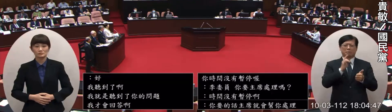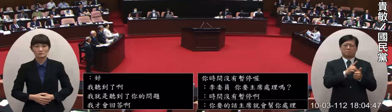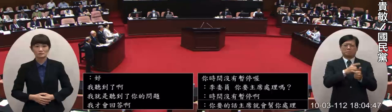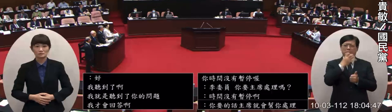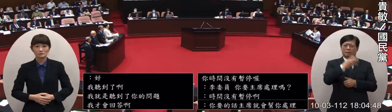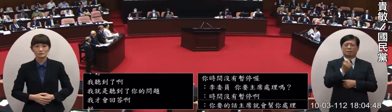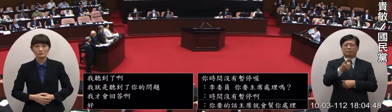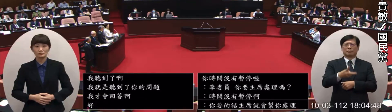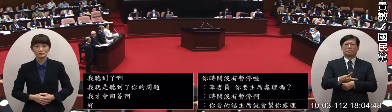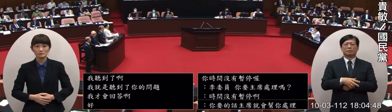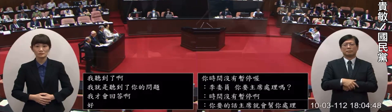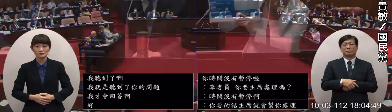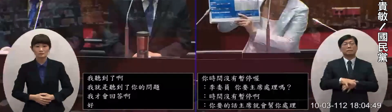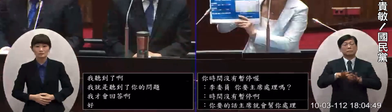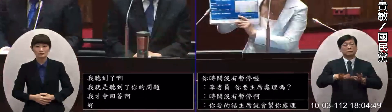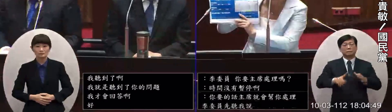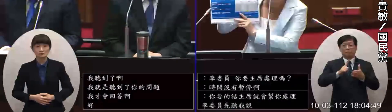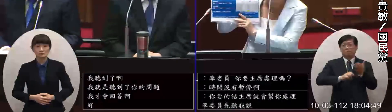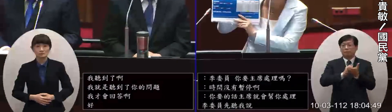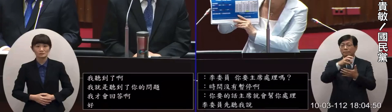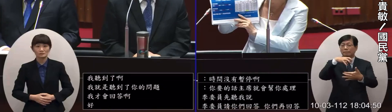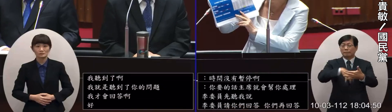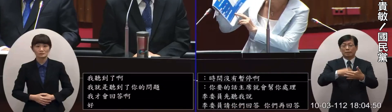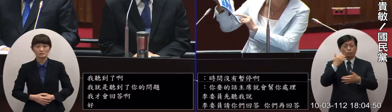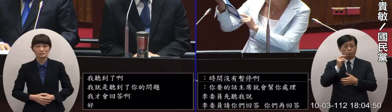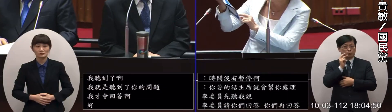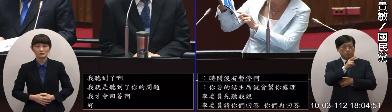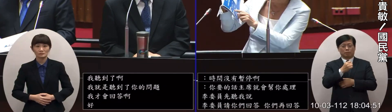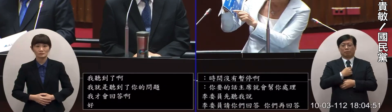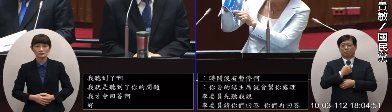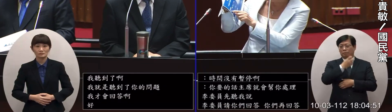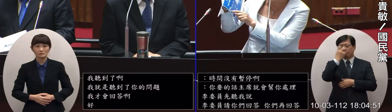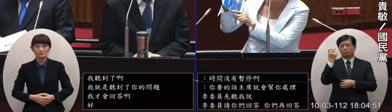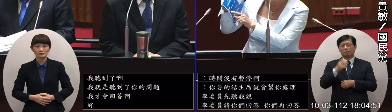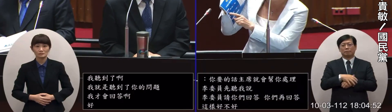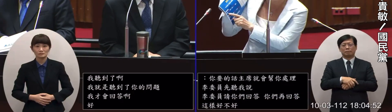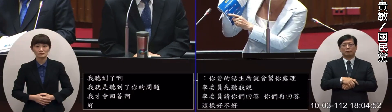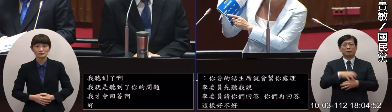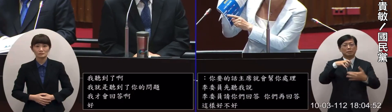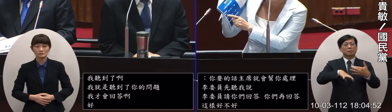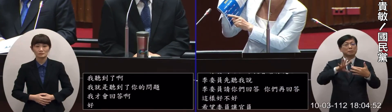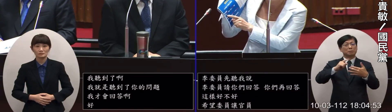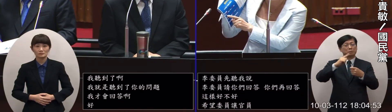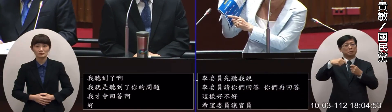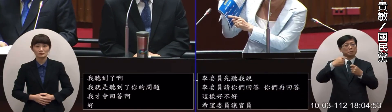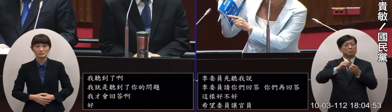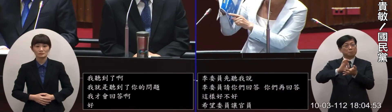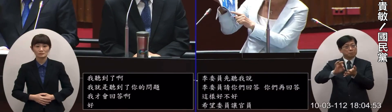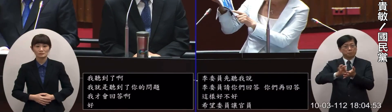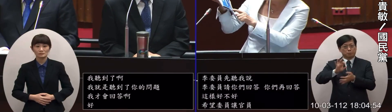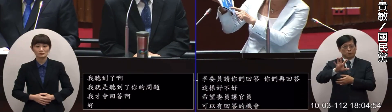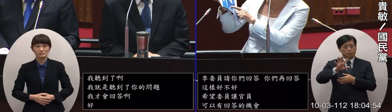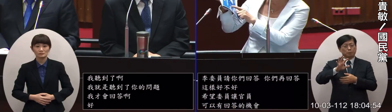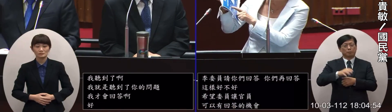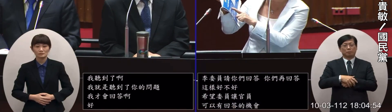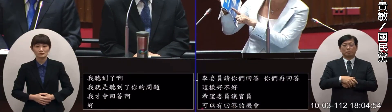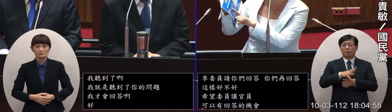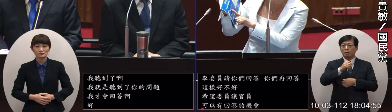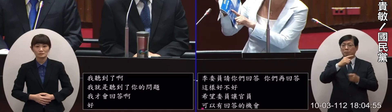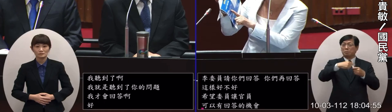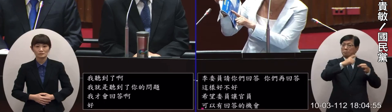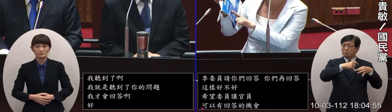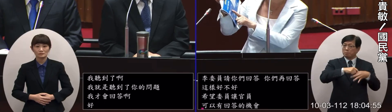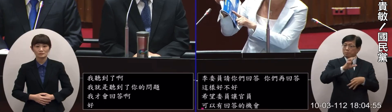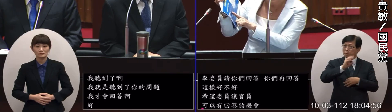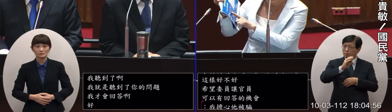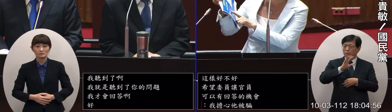哈。在这个投影片里面，如果你看的话，你就会发现里面有没有税出，有；里面有没有税